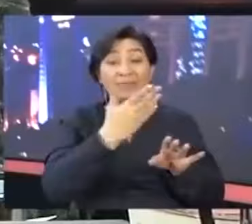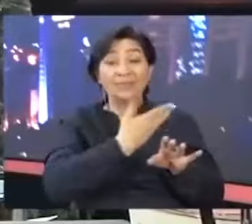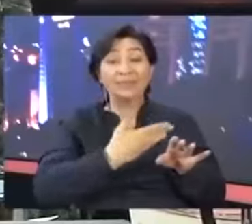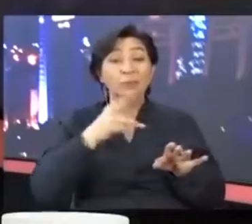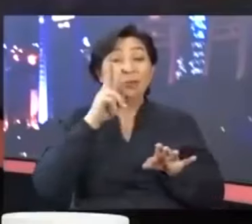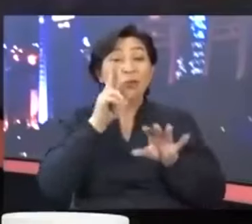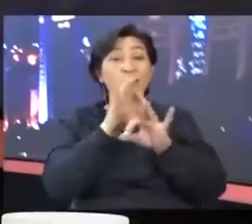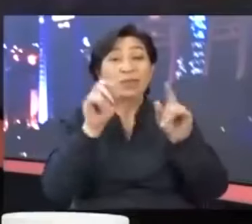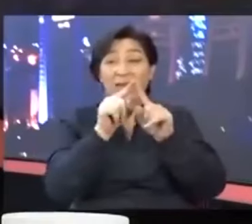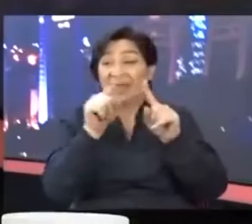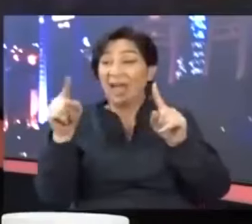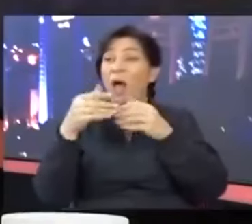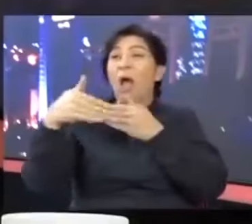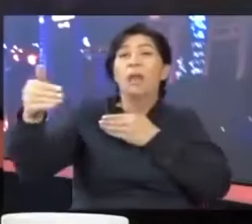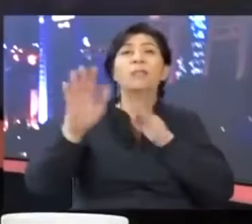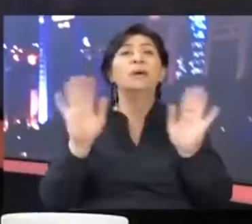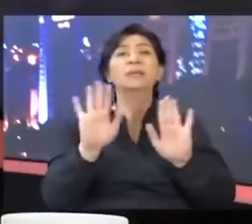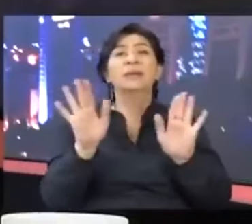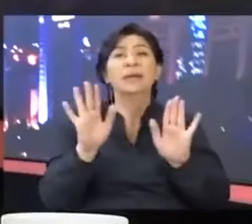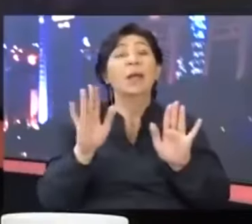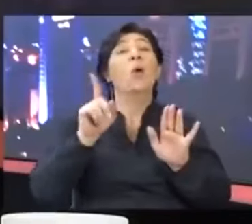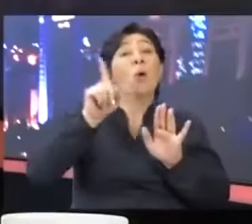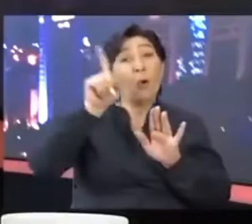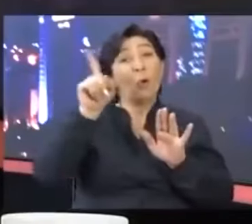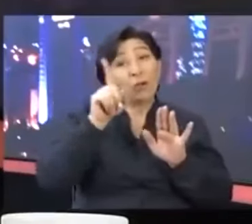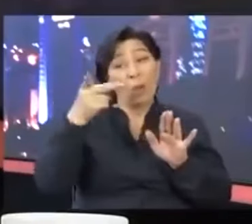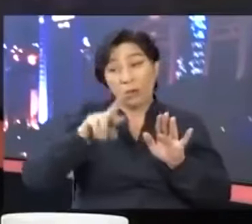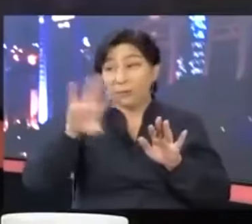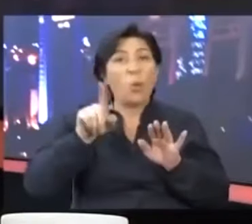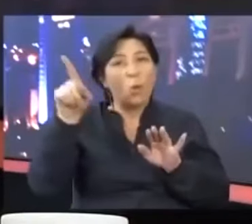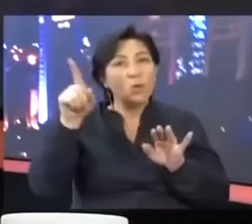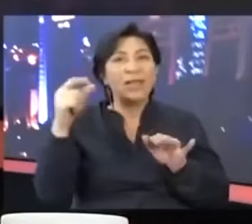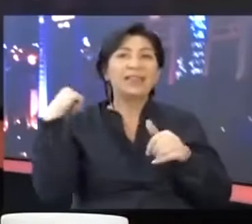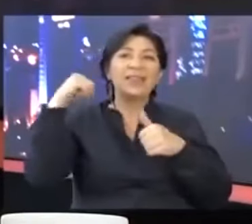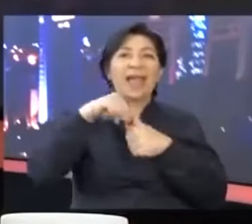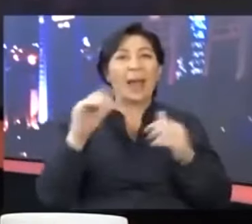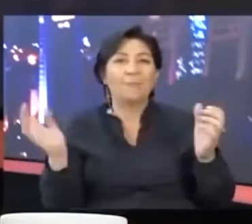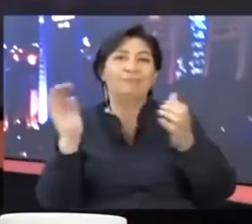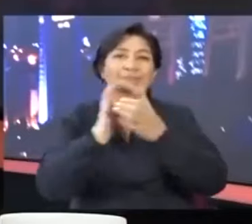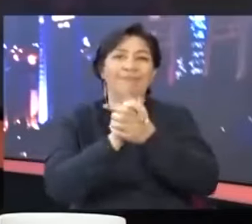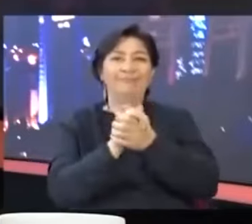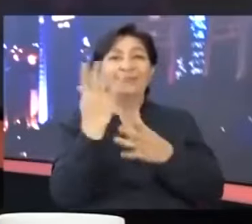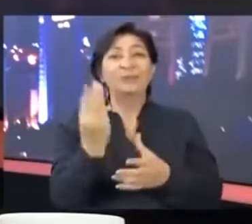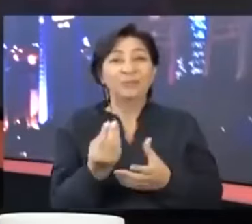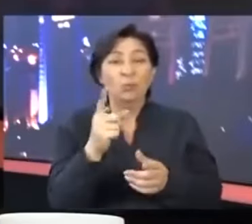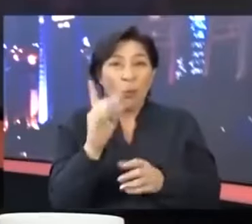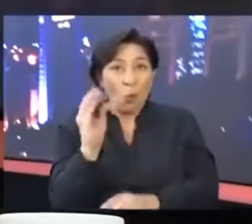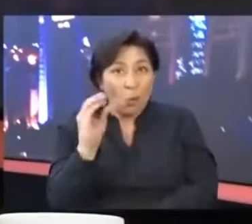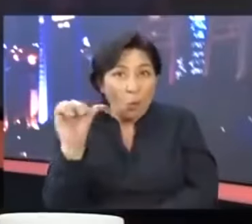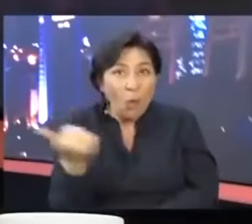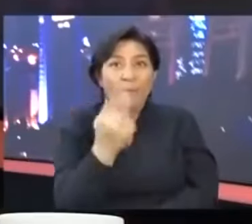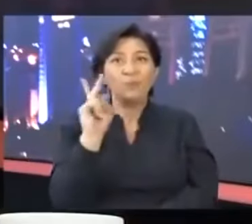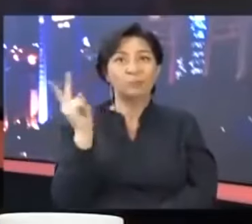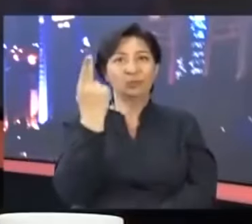sonsuza dek sizden ayrılmadı ahirette yeniden kavuşma imkanımız var diyor bu Bundan daha önemli bir müjde ne olabilir Bu